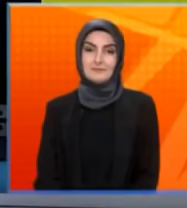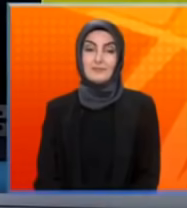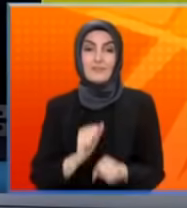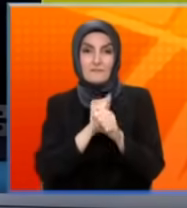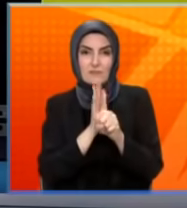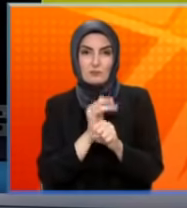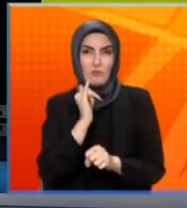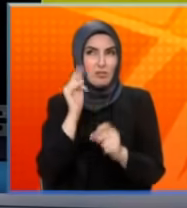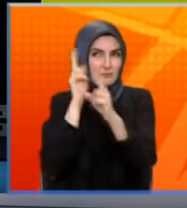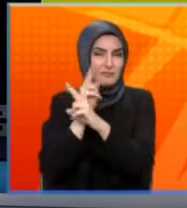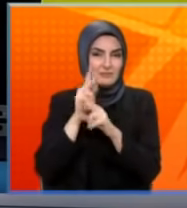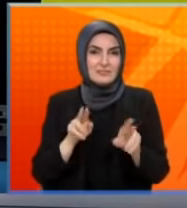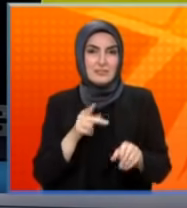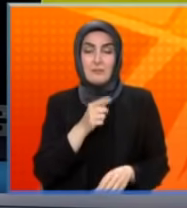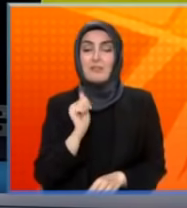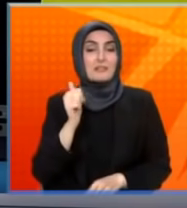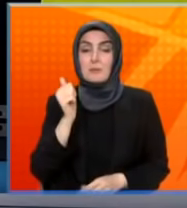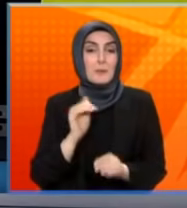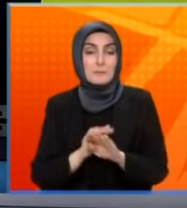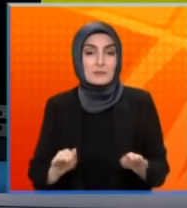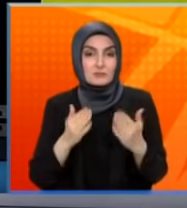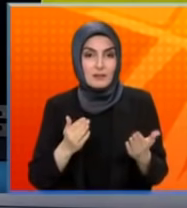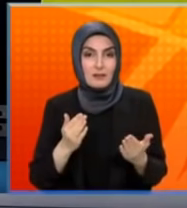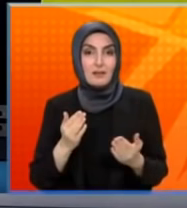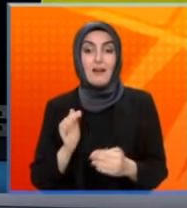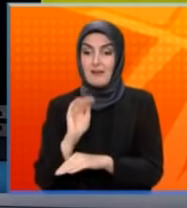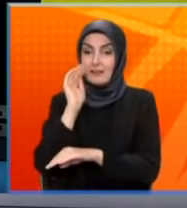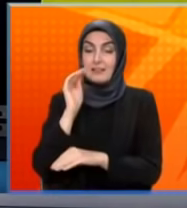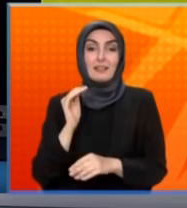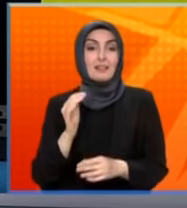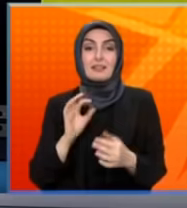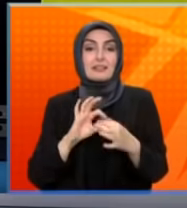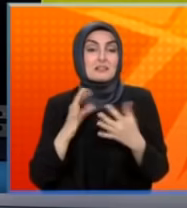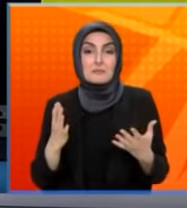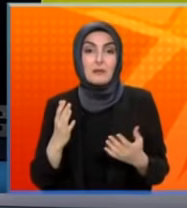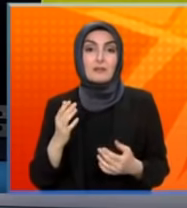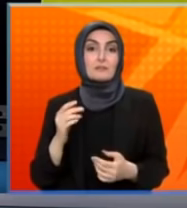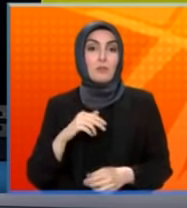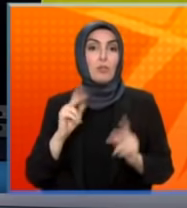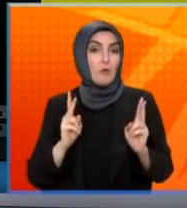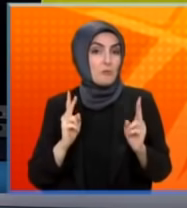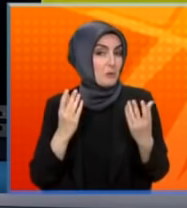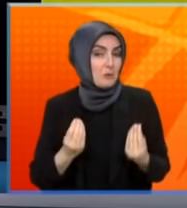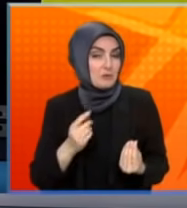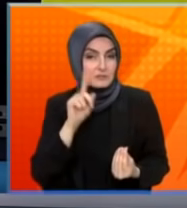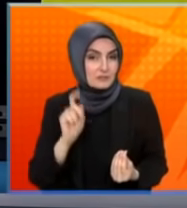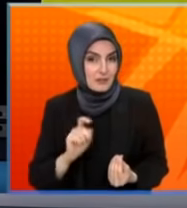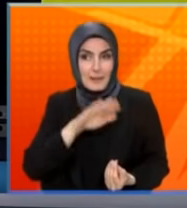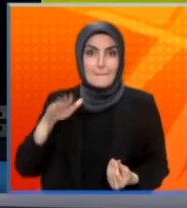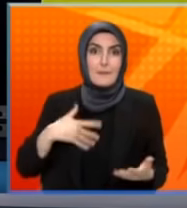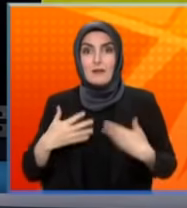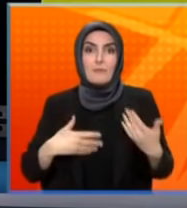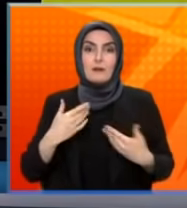bu virüs kabusu ne zaman bitecek hayatımız ne zaman normale dönecek hepimizin en çok merak ettiği soru bu